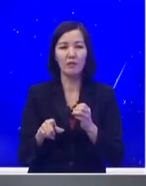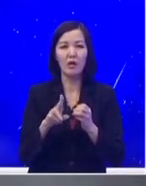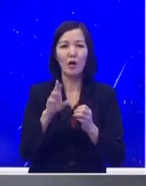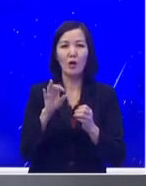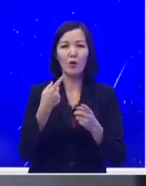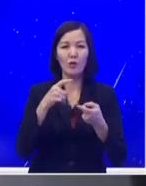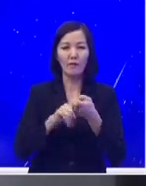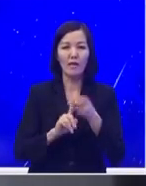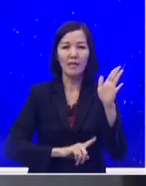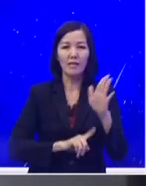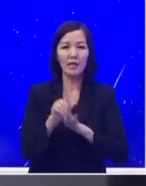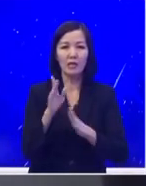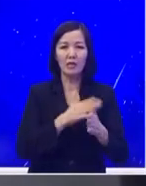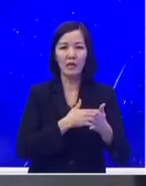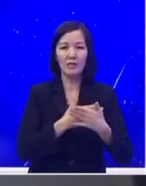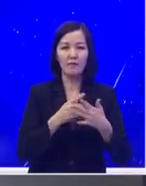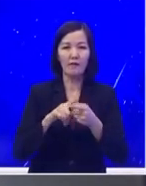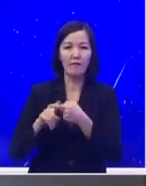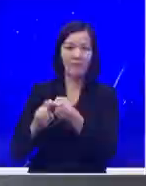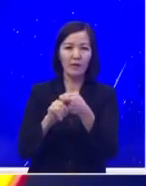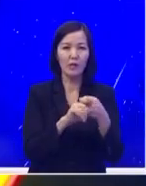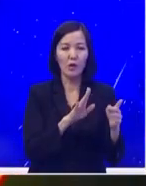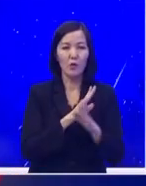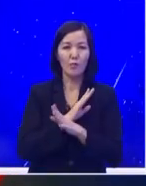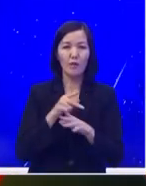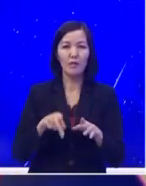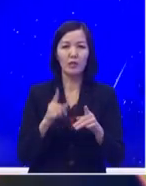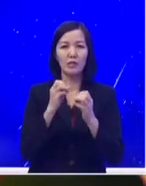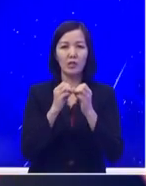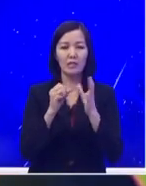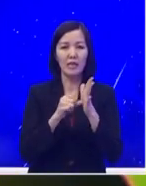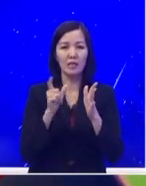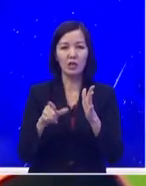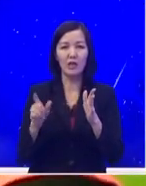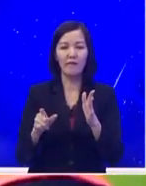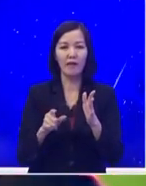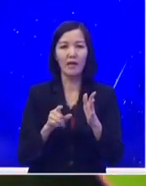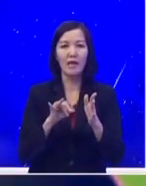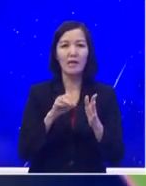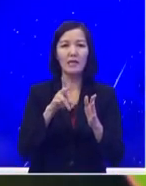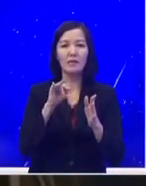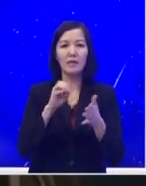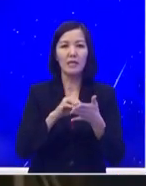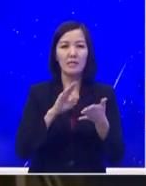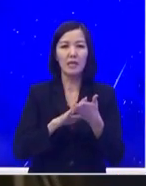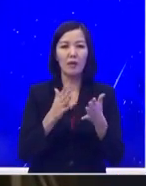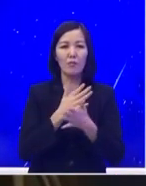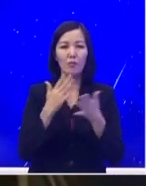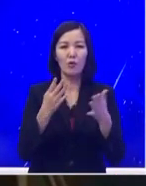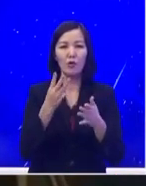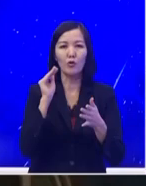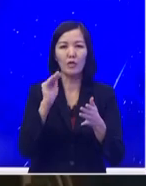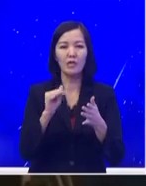С момента начала активной фазы эпидемии умерли 1016 человек. В Испании зарегистрировано более 3000